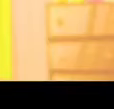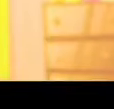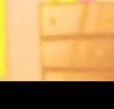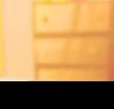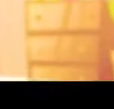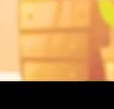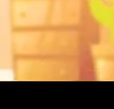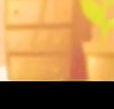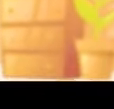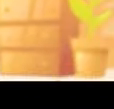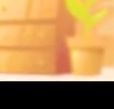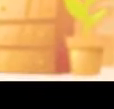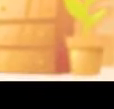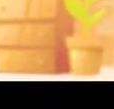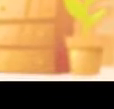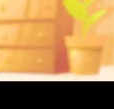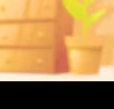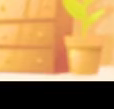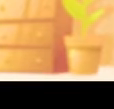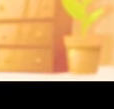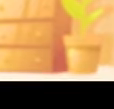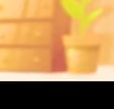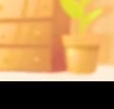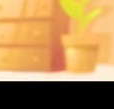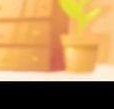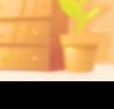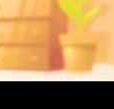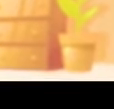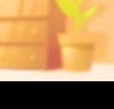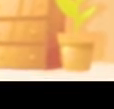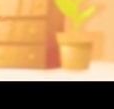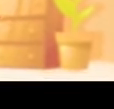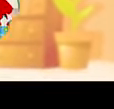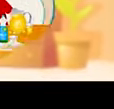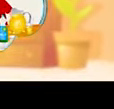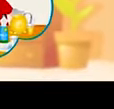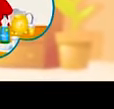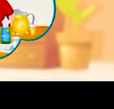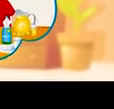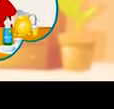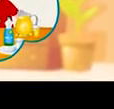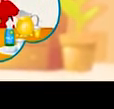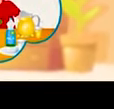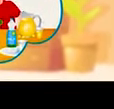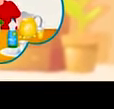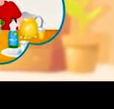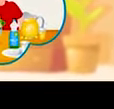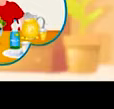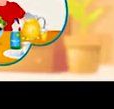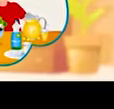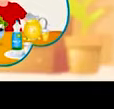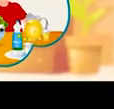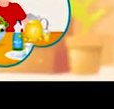үеийн аав ээж хүүхдээ сонгодог хөгжим сонсдог, ном уншдаг, амжилттай суралцдаг, амьдралын зөв дадал